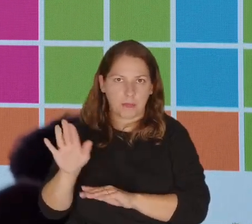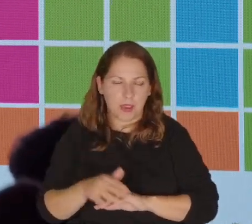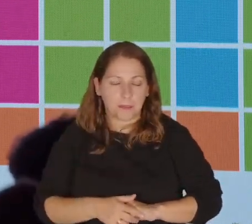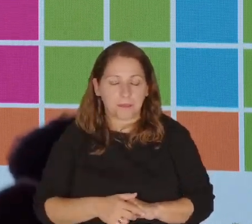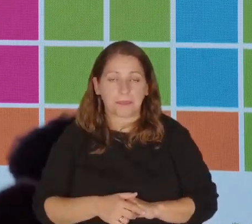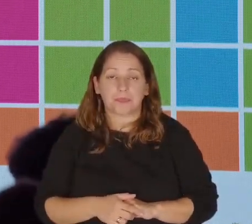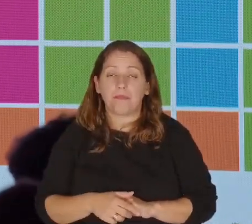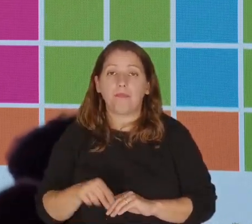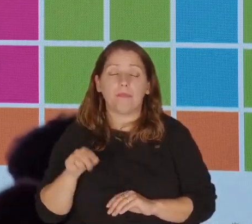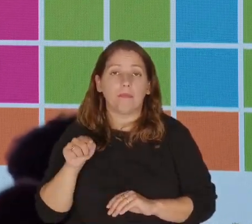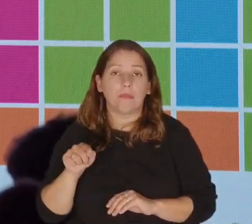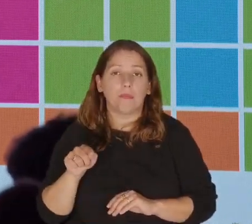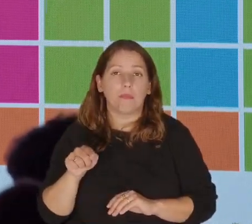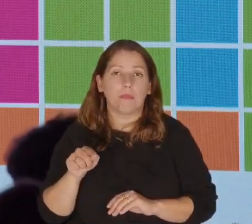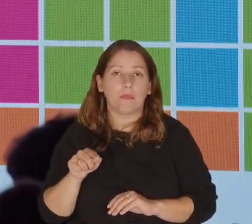I że